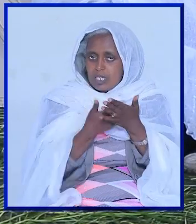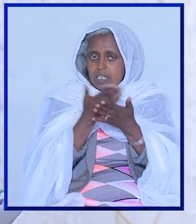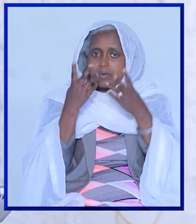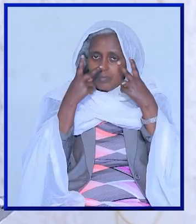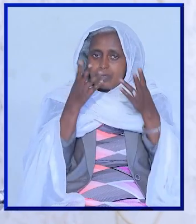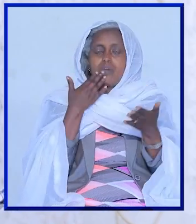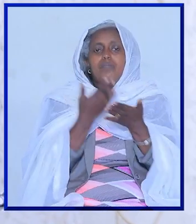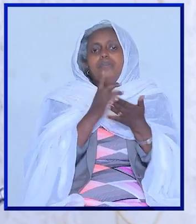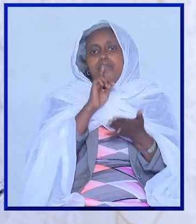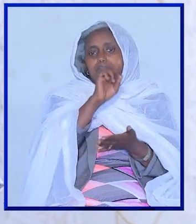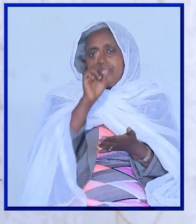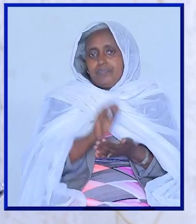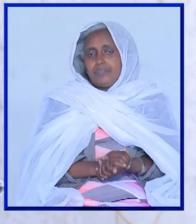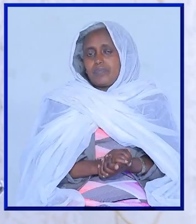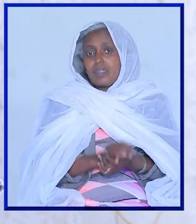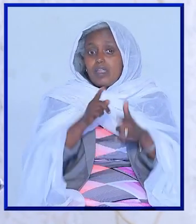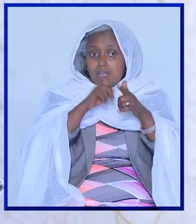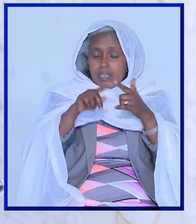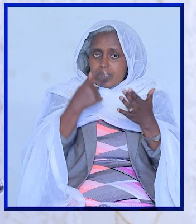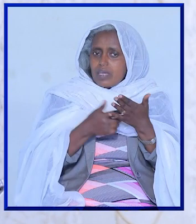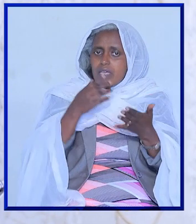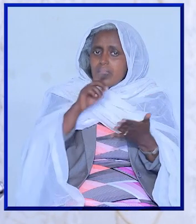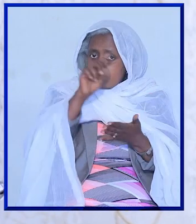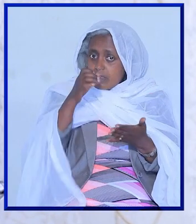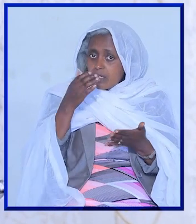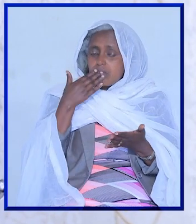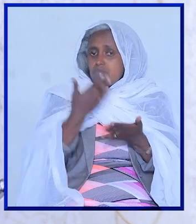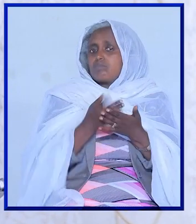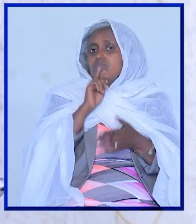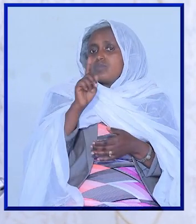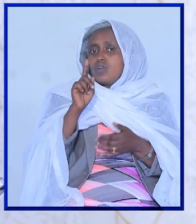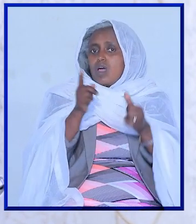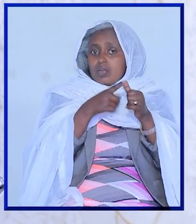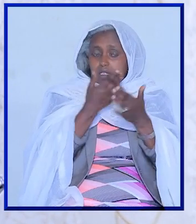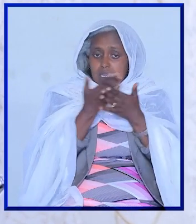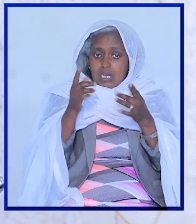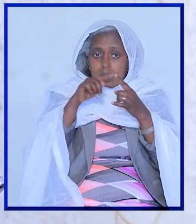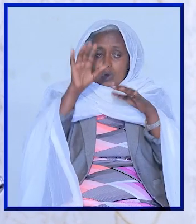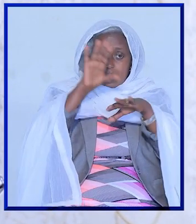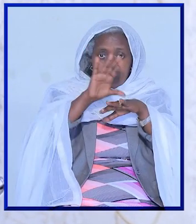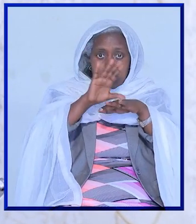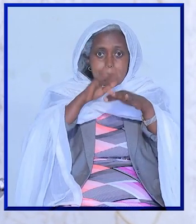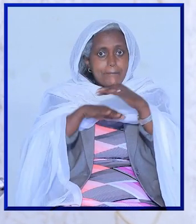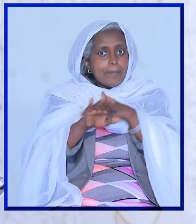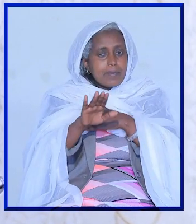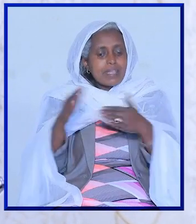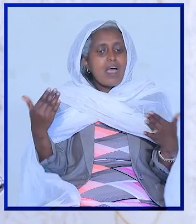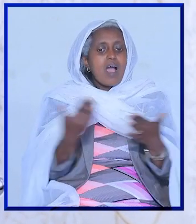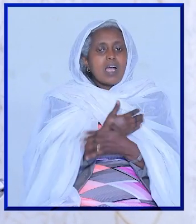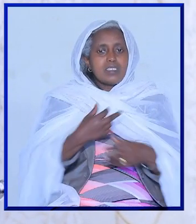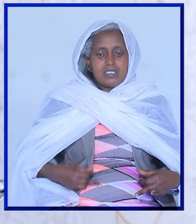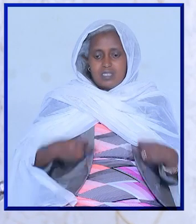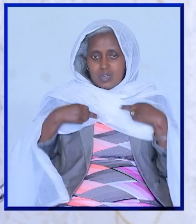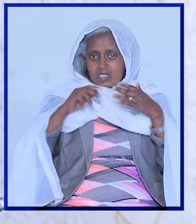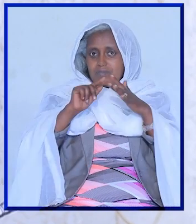ነው። እንግዲህ ይሄ ጥያቄ መልካም ነው። አንደኛ ነገር ወደ ገዳም መግባት አዲስ ህይወትን